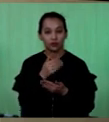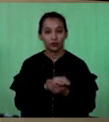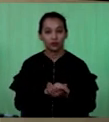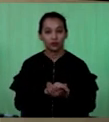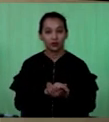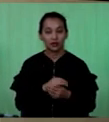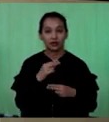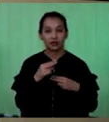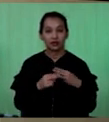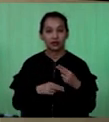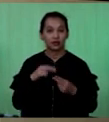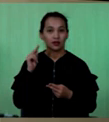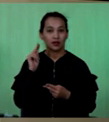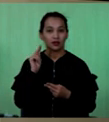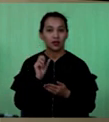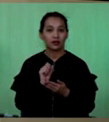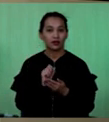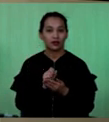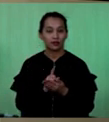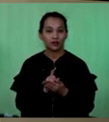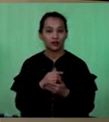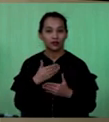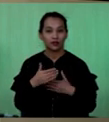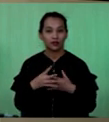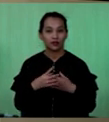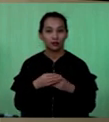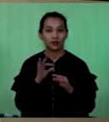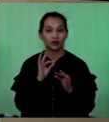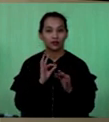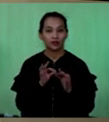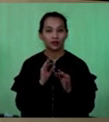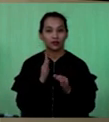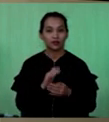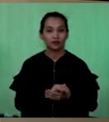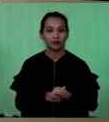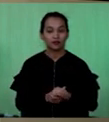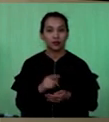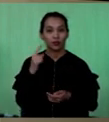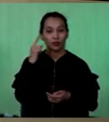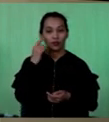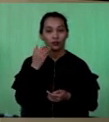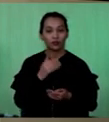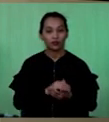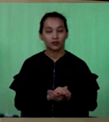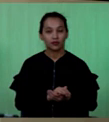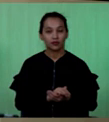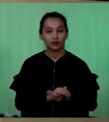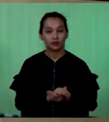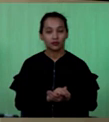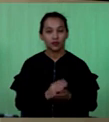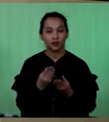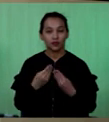Kelgusi darsda biz bu mantiqiy topshiriqni sizlar bilan tekshirib olamiz. O'ylab ko'ring. Kattalar